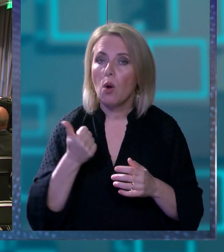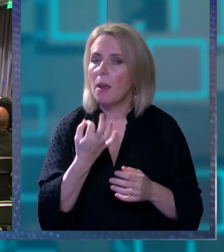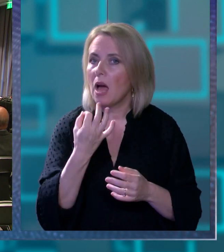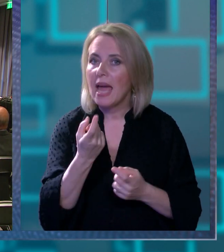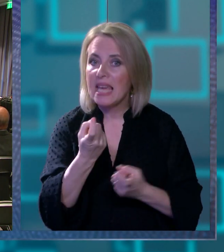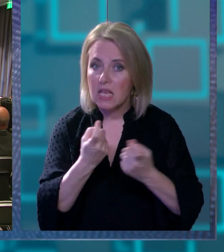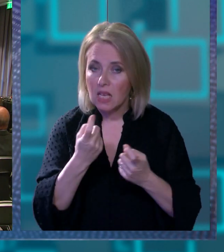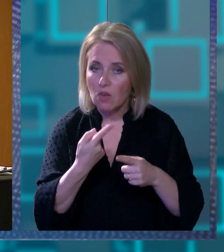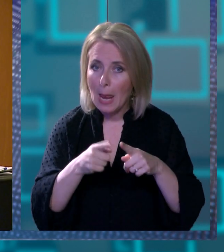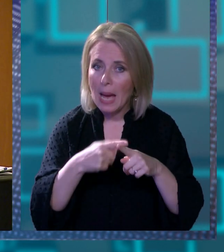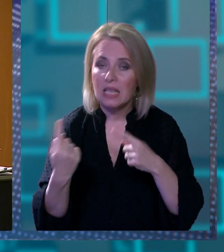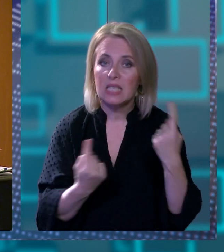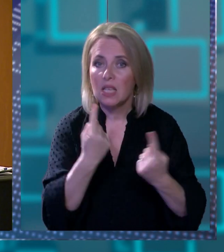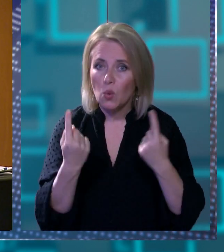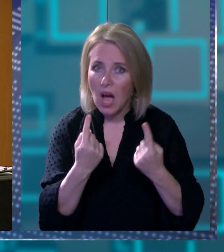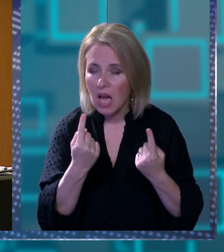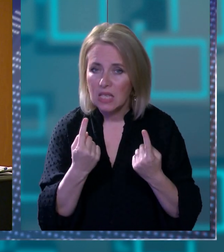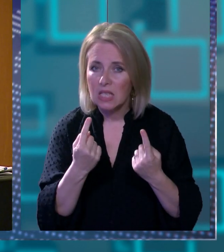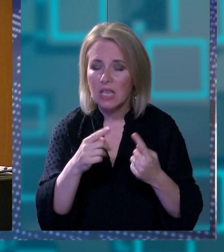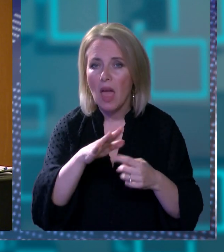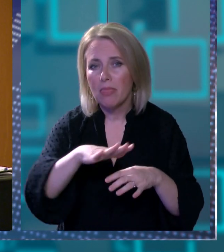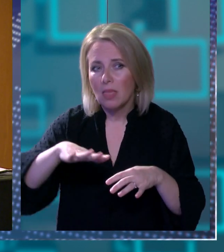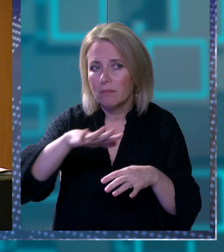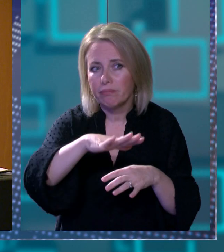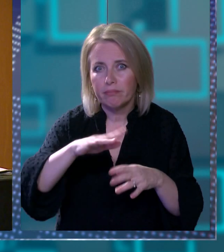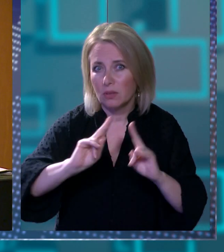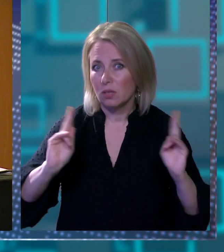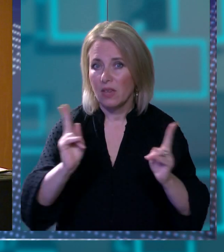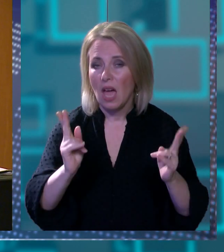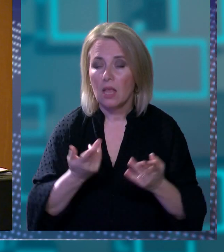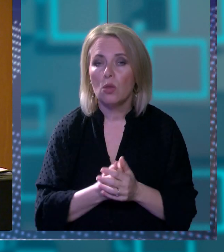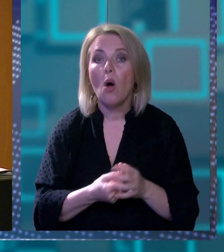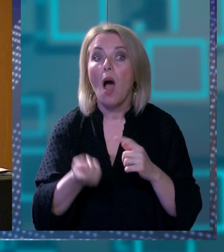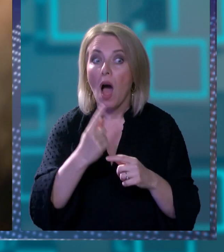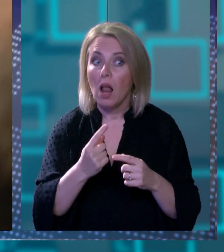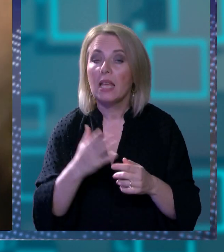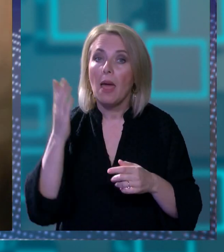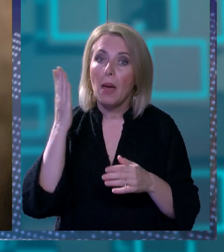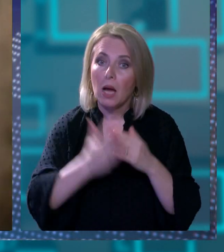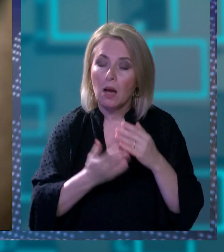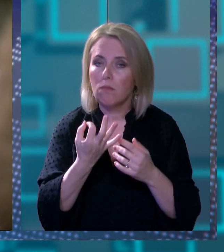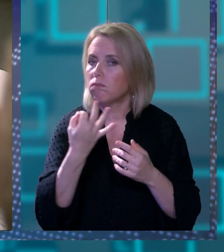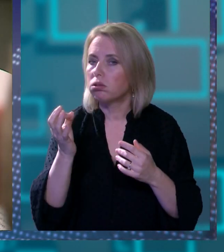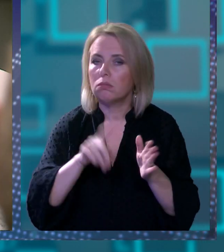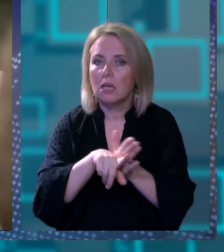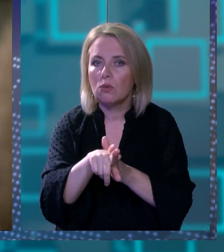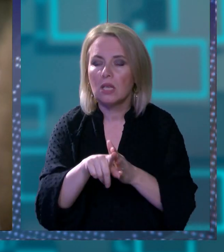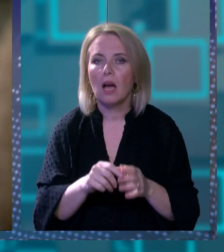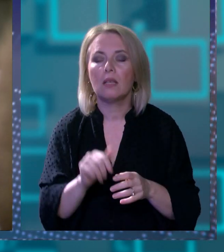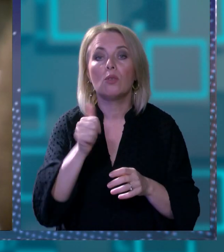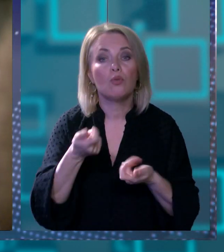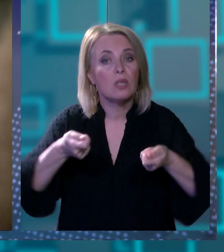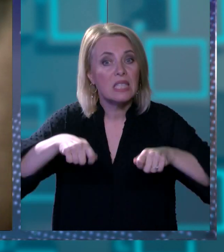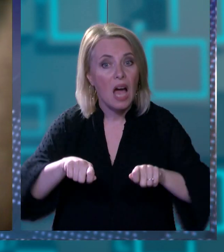2023. bila je izazovna zbog situacije na globalnoj razini, ali je polučila iznimno dobre rezultate. Jedan je to od zaključaka prve sjednice Skupštine